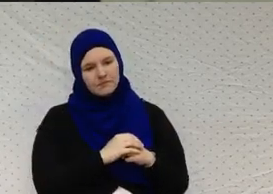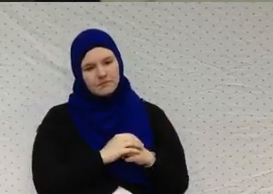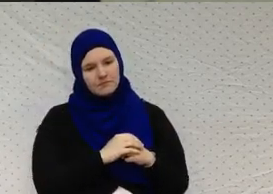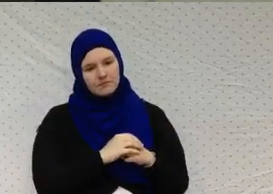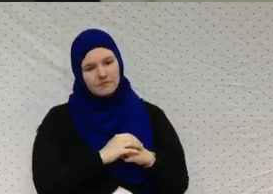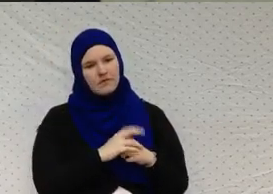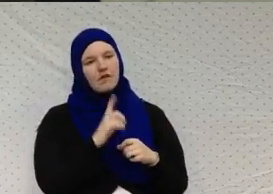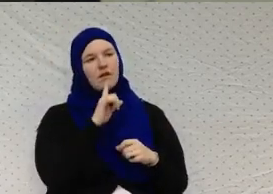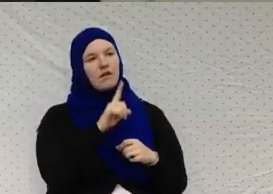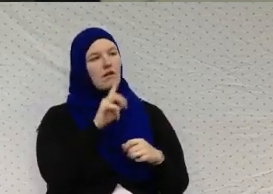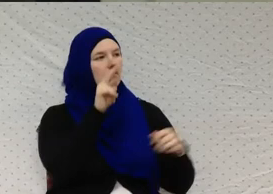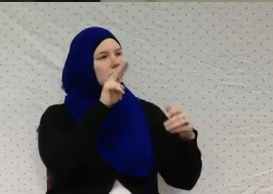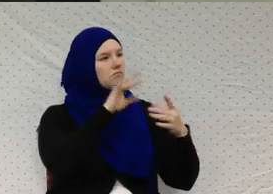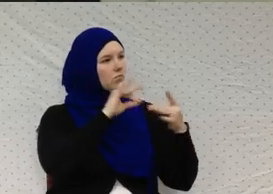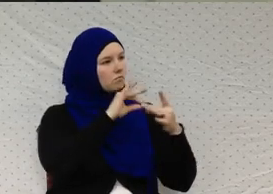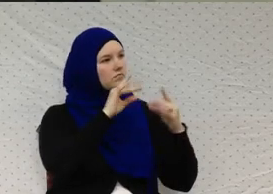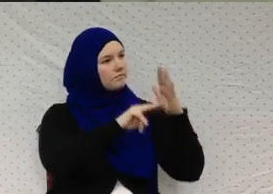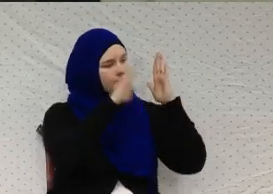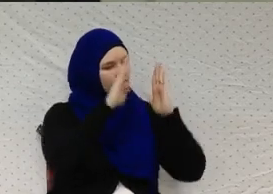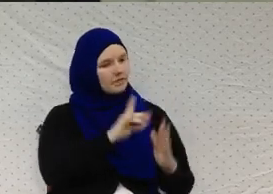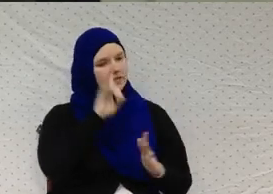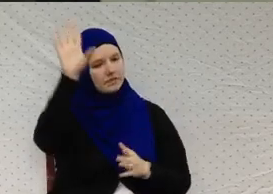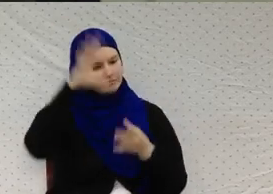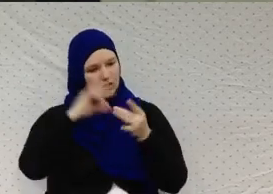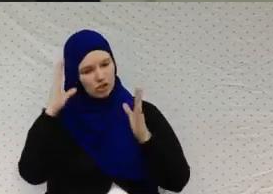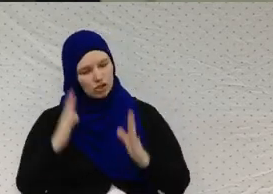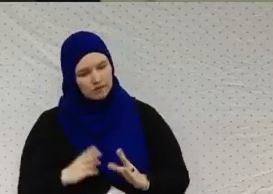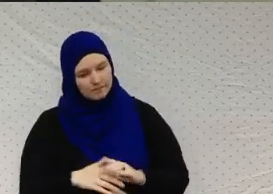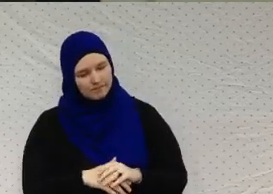له وأشهد أن سيدنا مولانا محمدا عبده ورسوله وبعد.